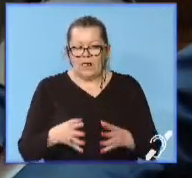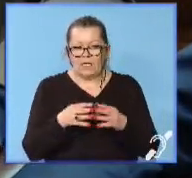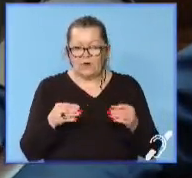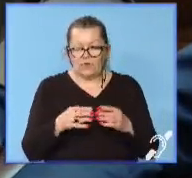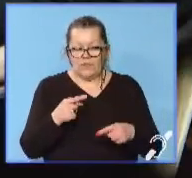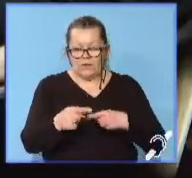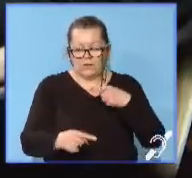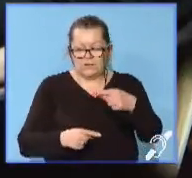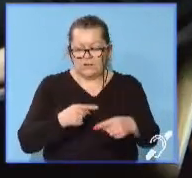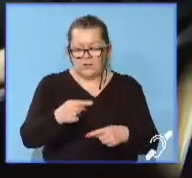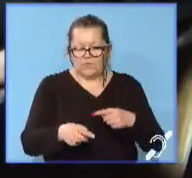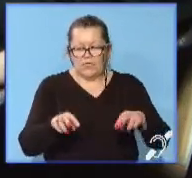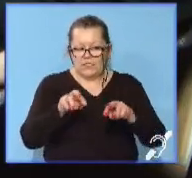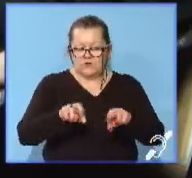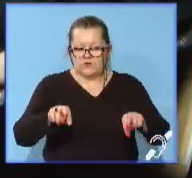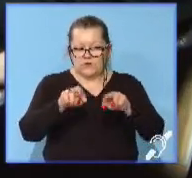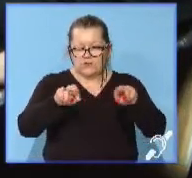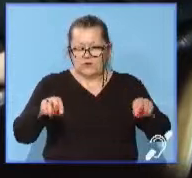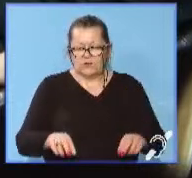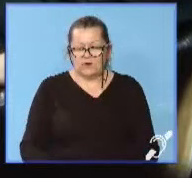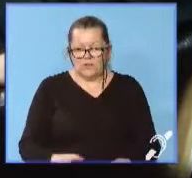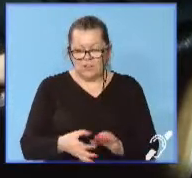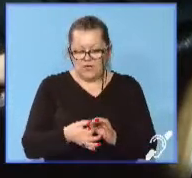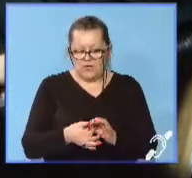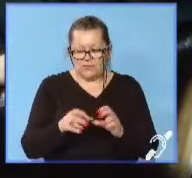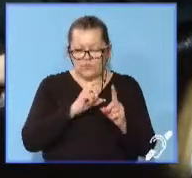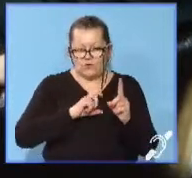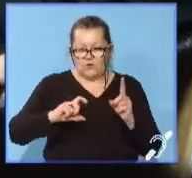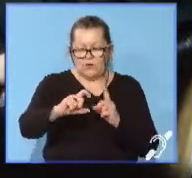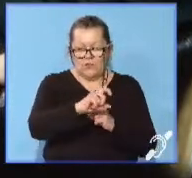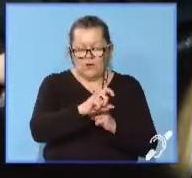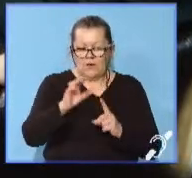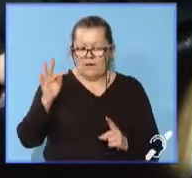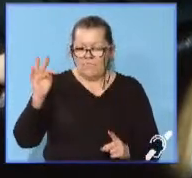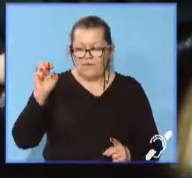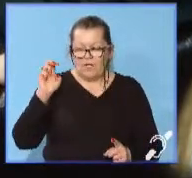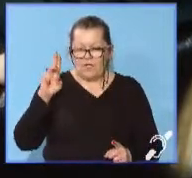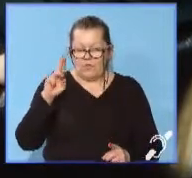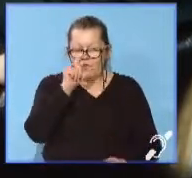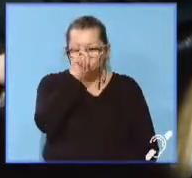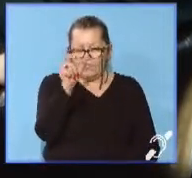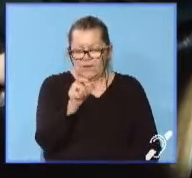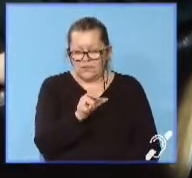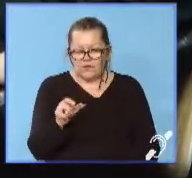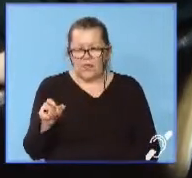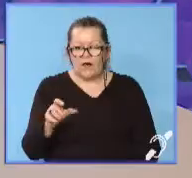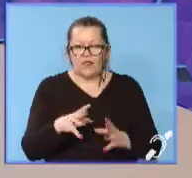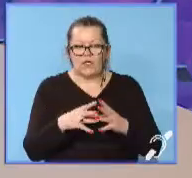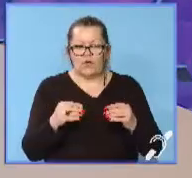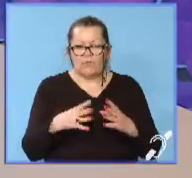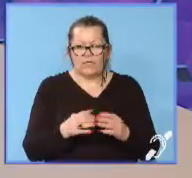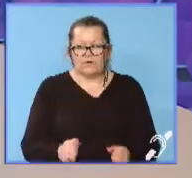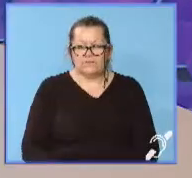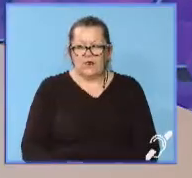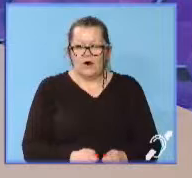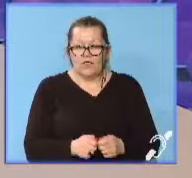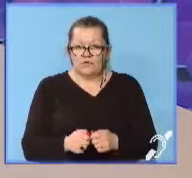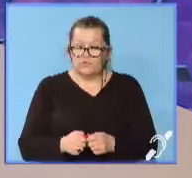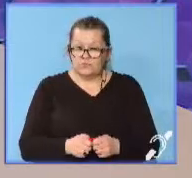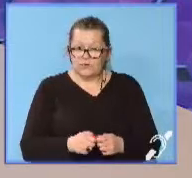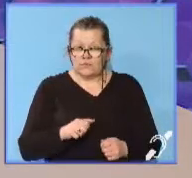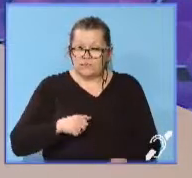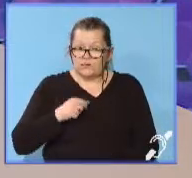a derulat ample cercetări în privința relațiilor culturale Franco Italo române o